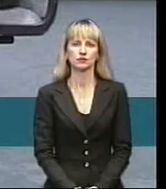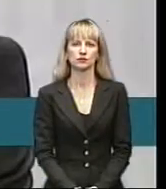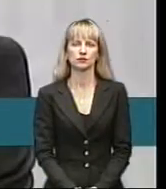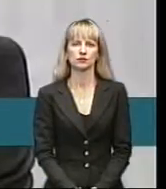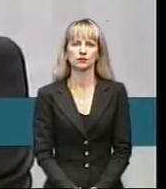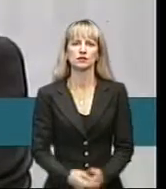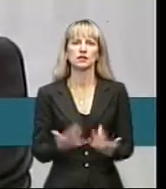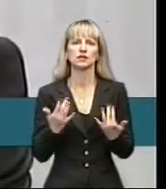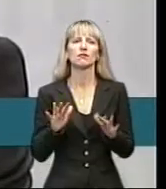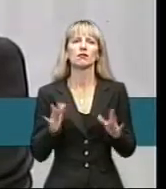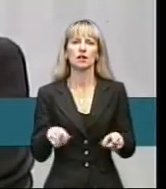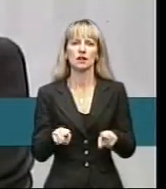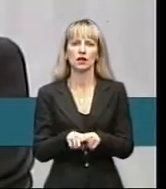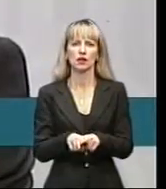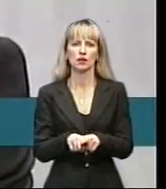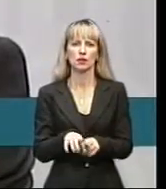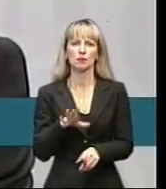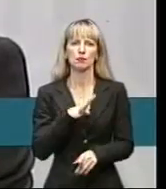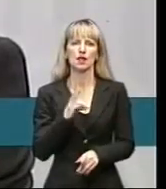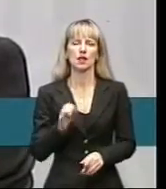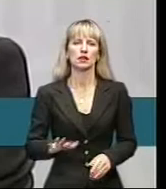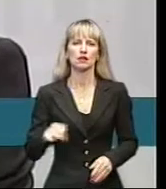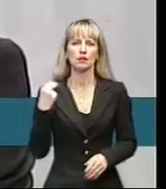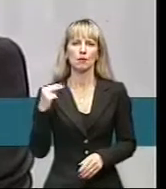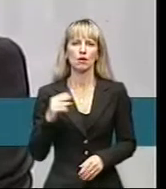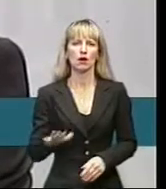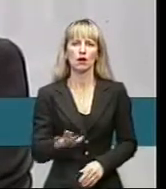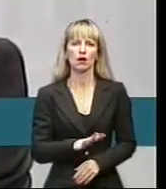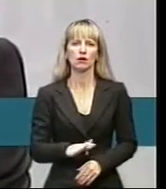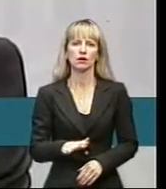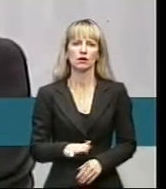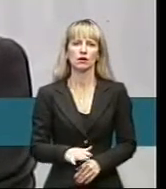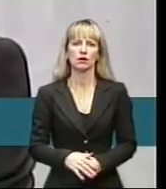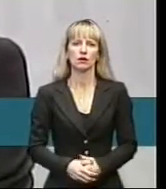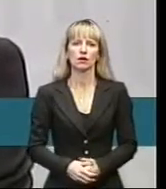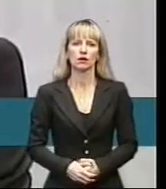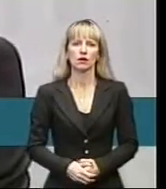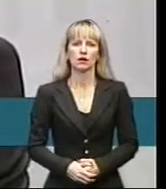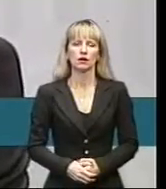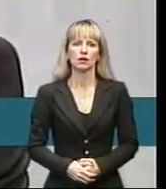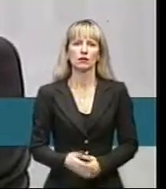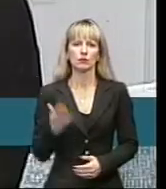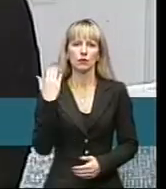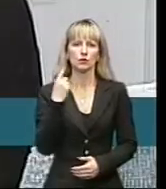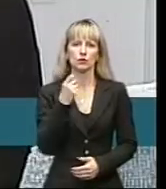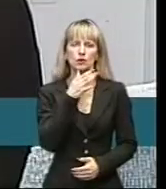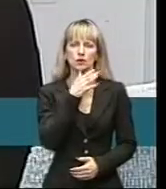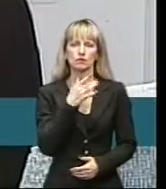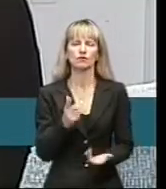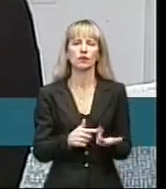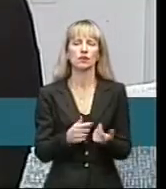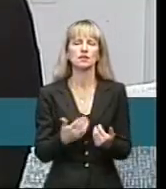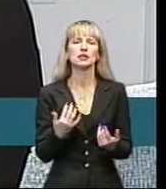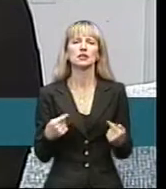Скажіть, скільки випадків таких фіксувалось на території Запорізького краю ось під час Голодомору минулого століття? Підрахувати скільки,